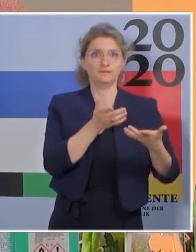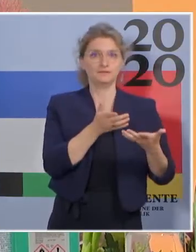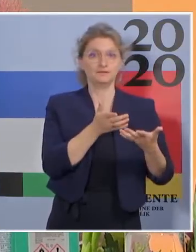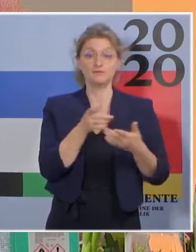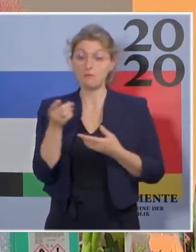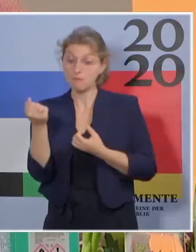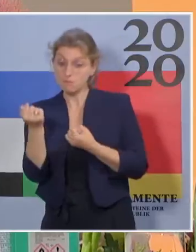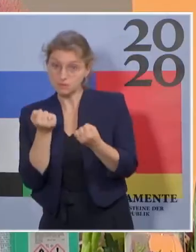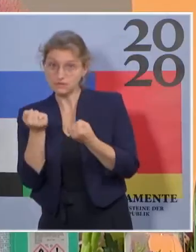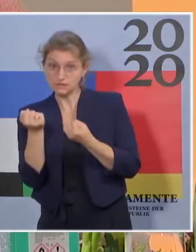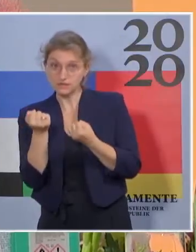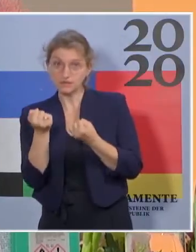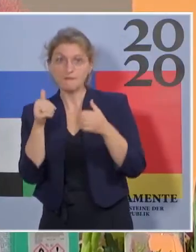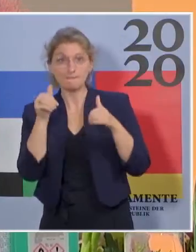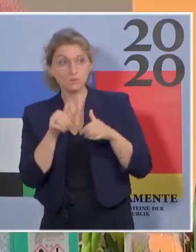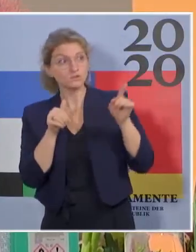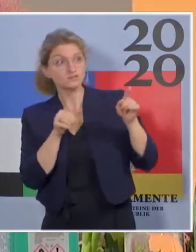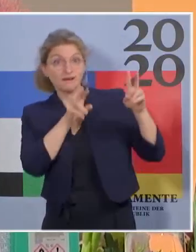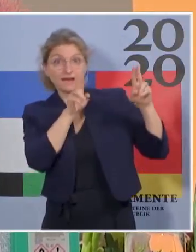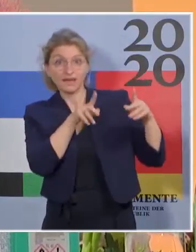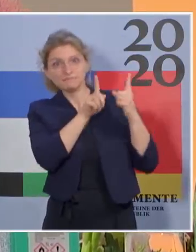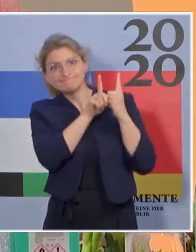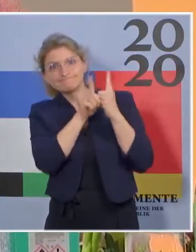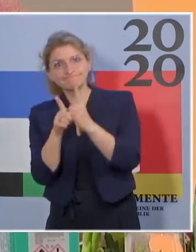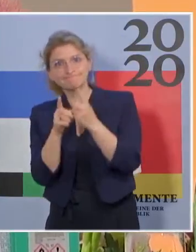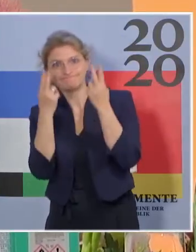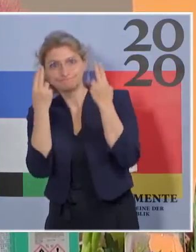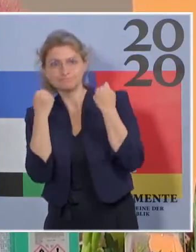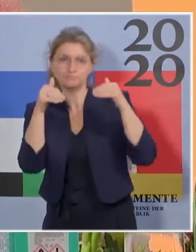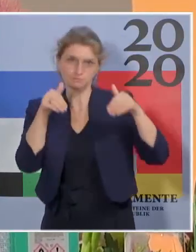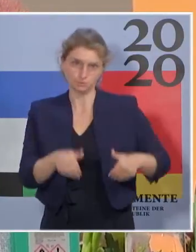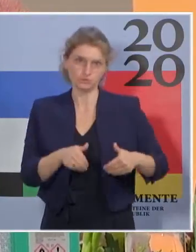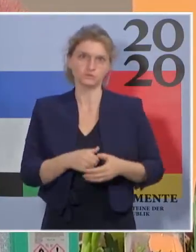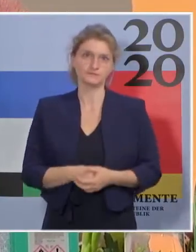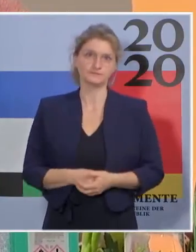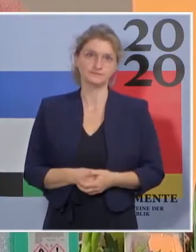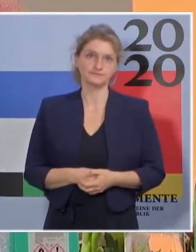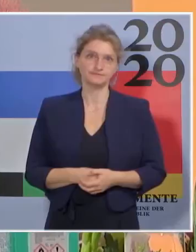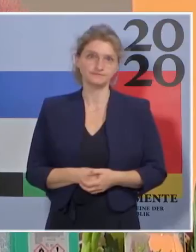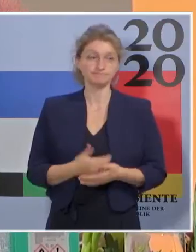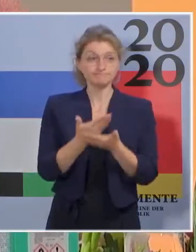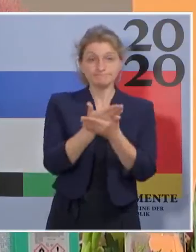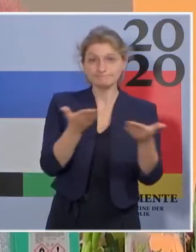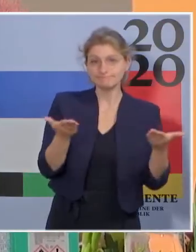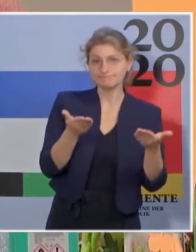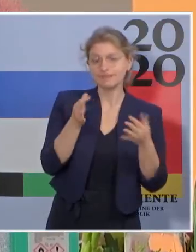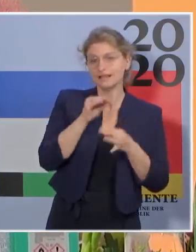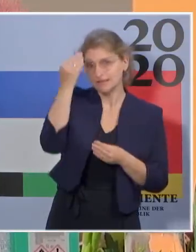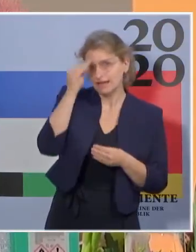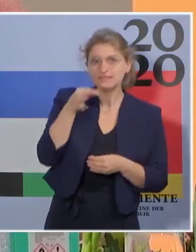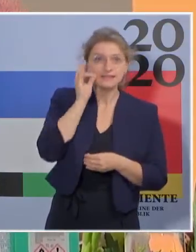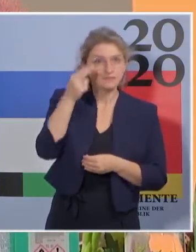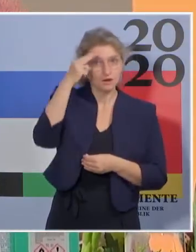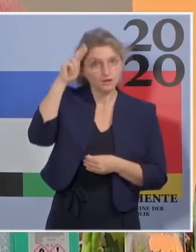die Politik hat diesem Recht zu folgen. Meine sehr geehrten Damen und Herren,